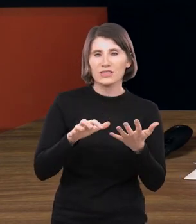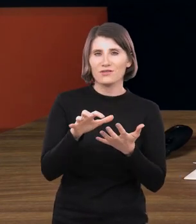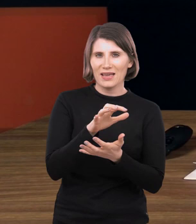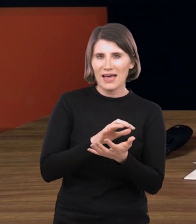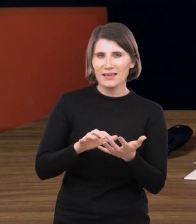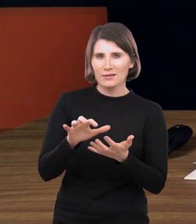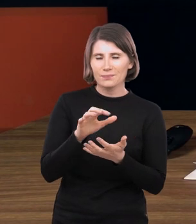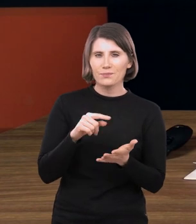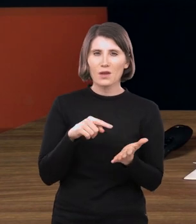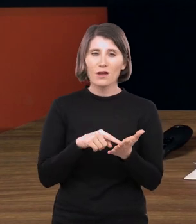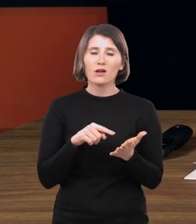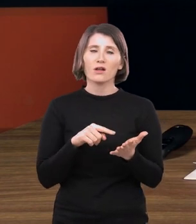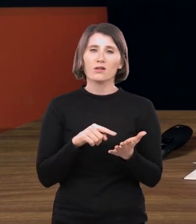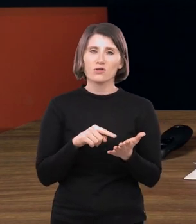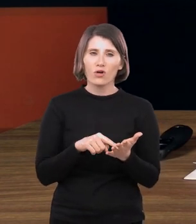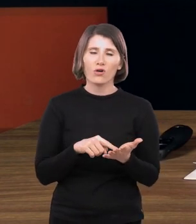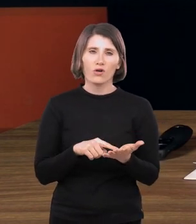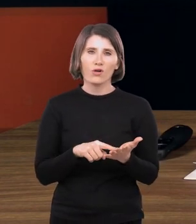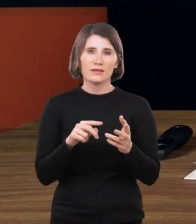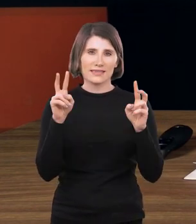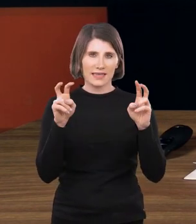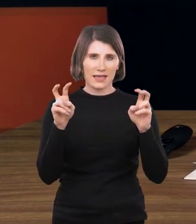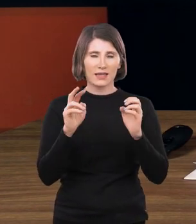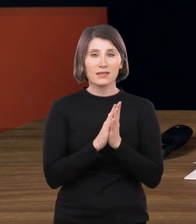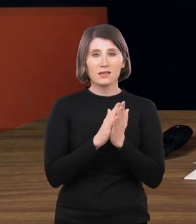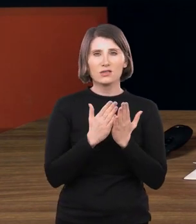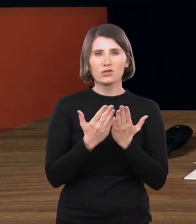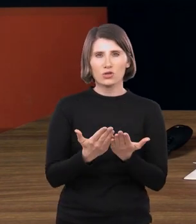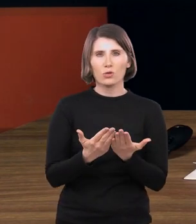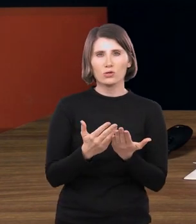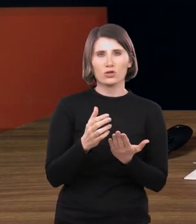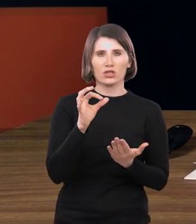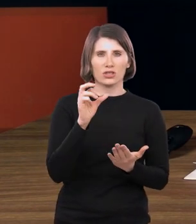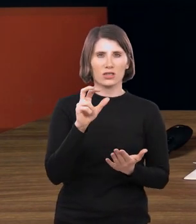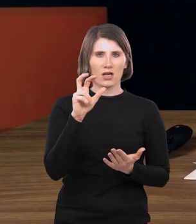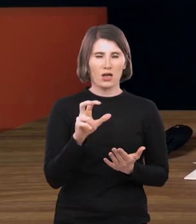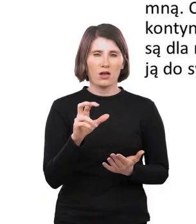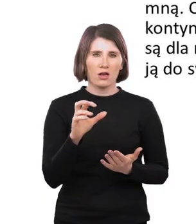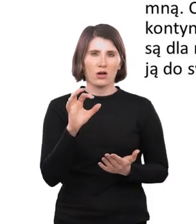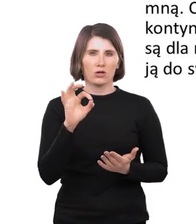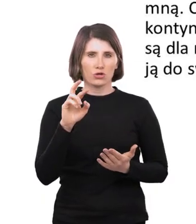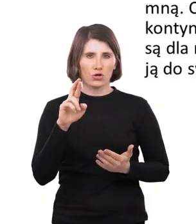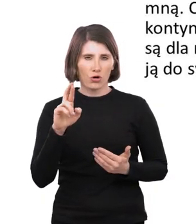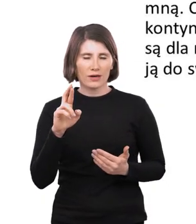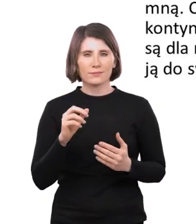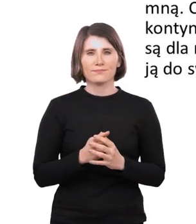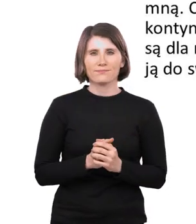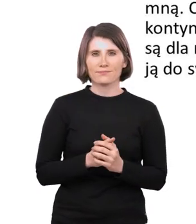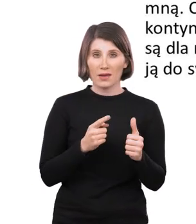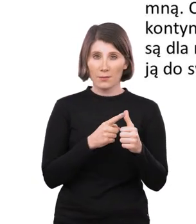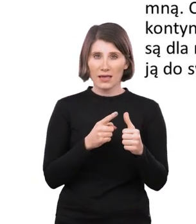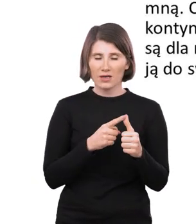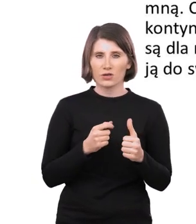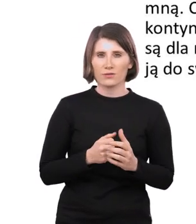autystycznym. Są to dwa cytaty z książki Shora. Jako małe dziecko